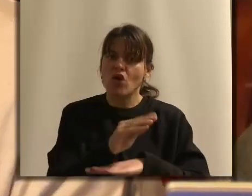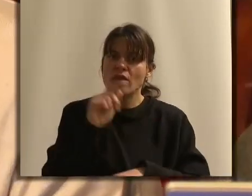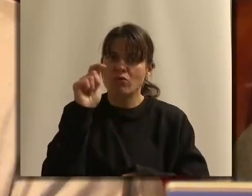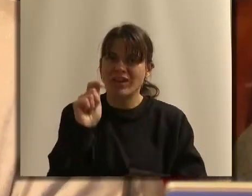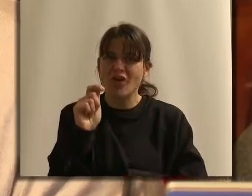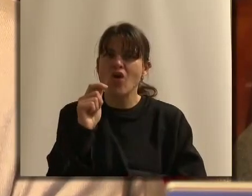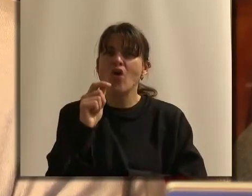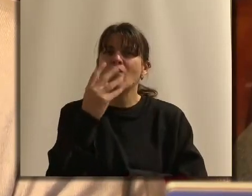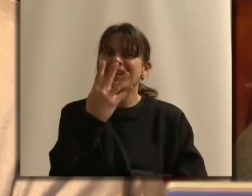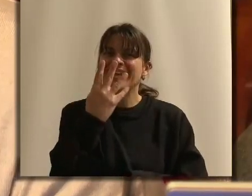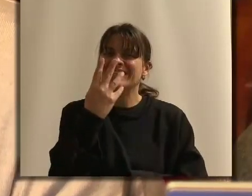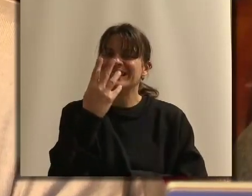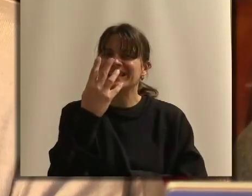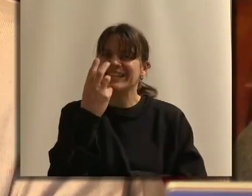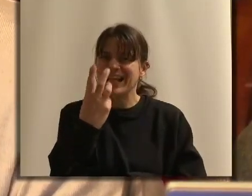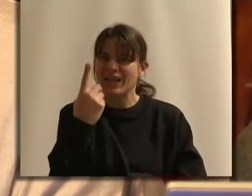de